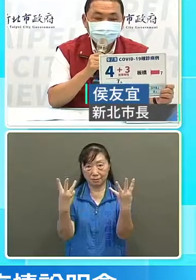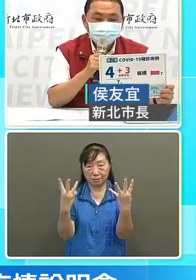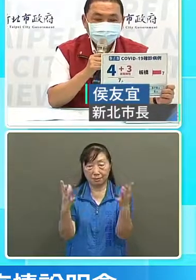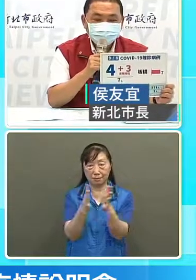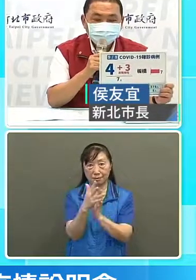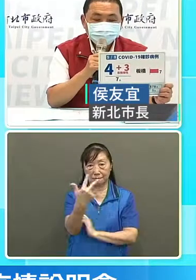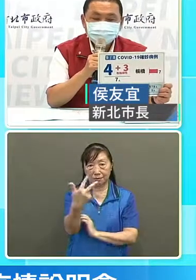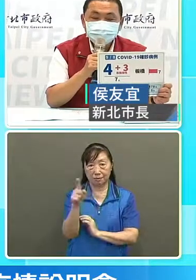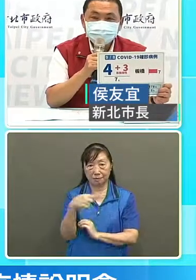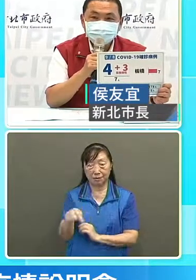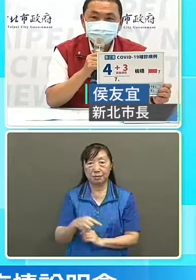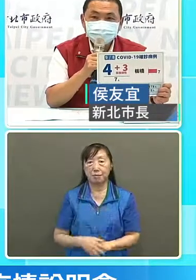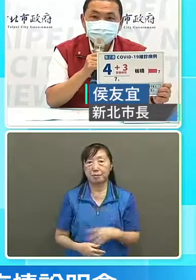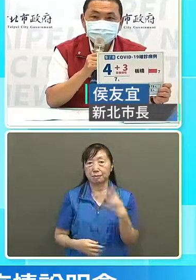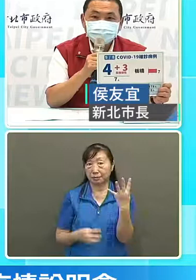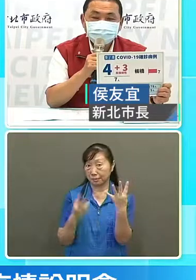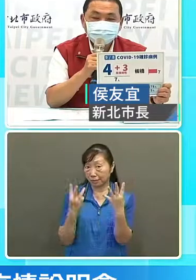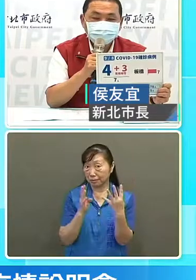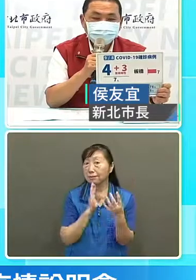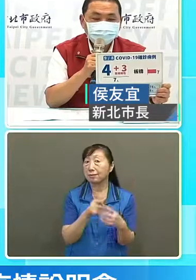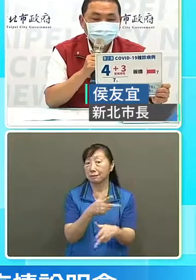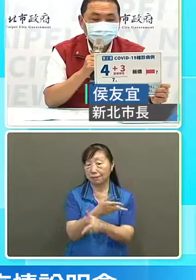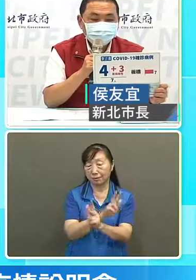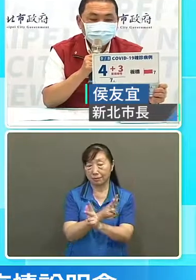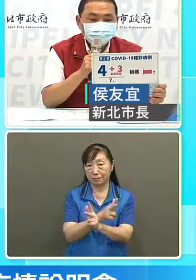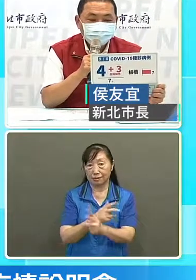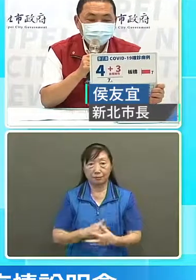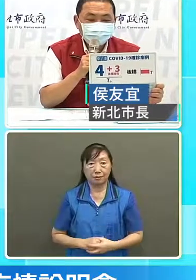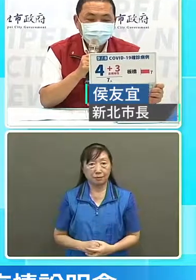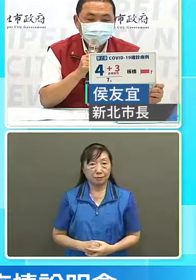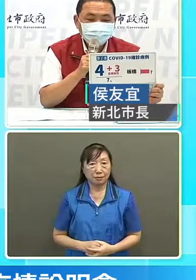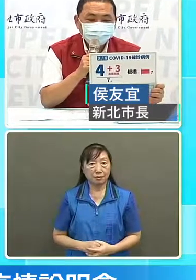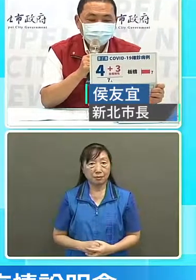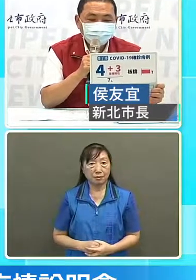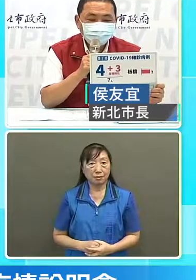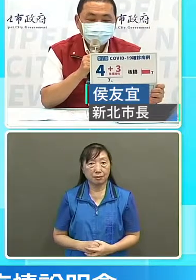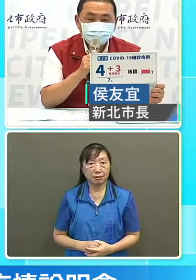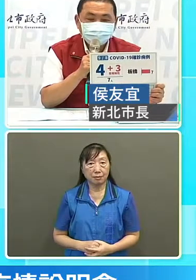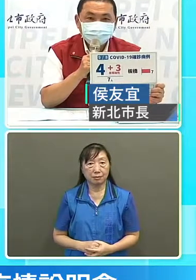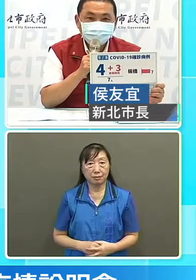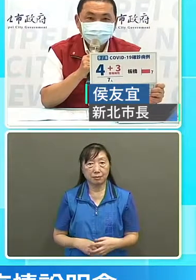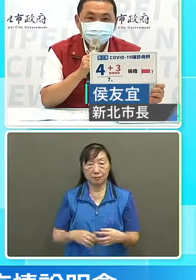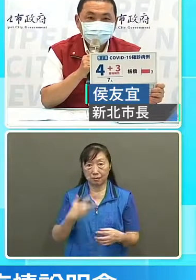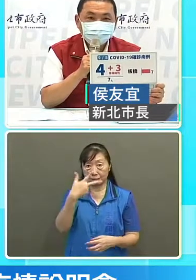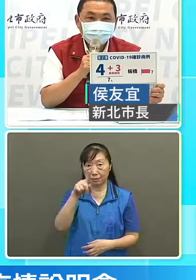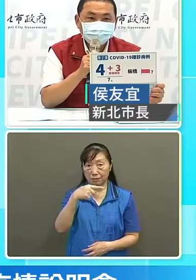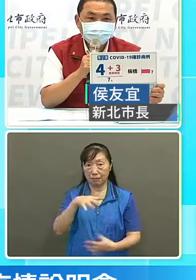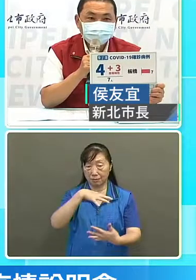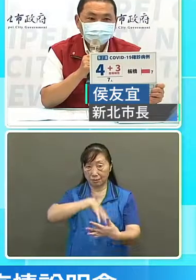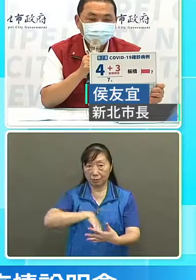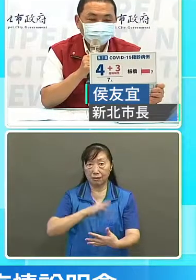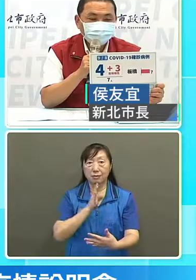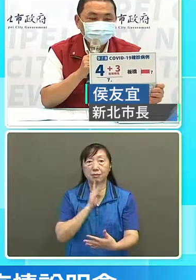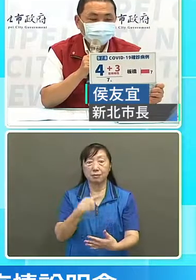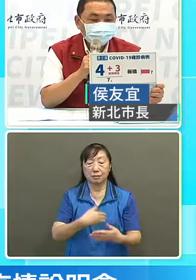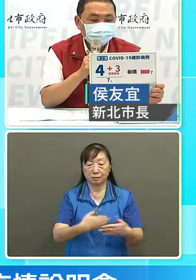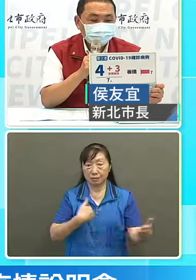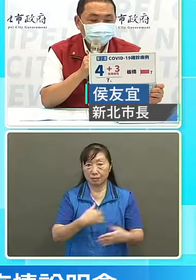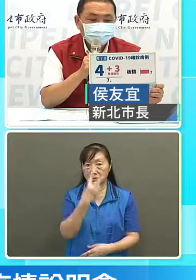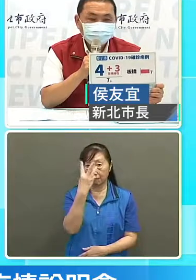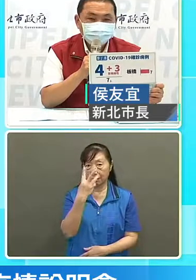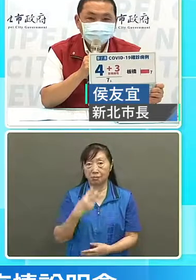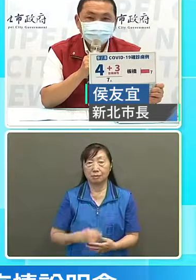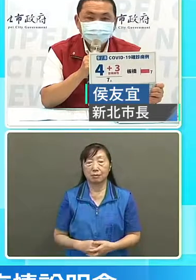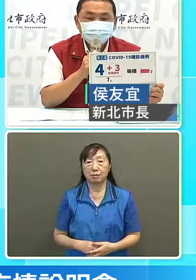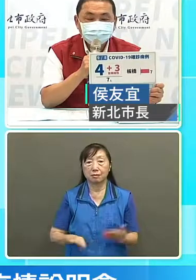7人，这7人都是在板桥。这个7人当中有及格的是3个，那